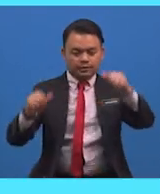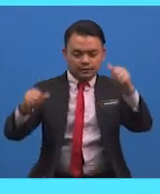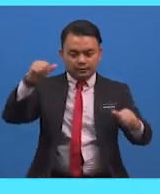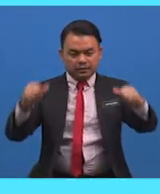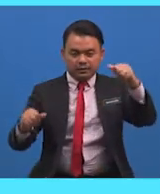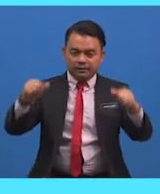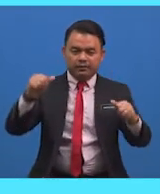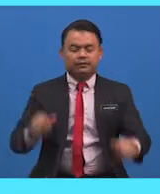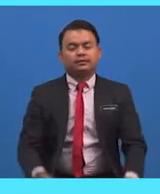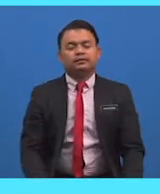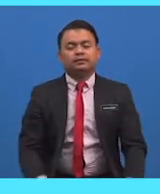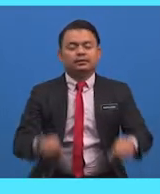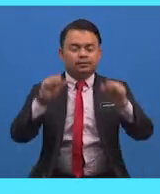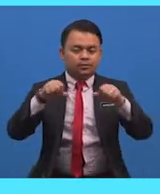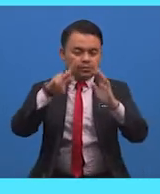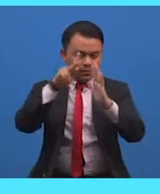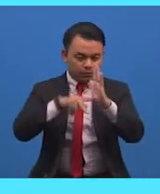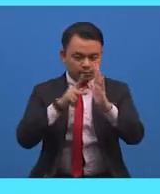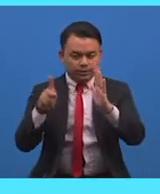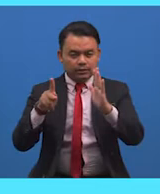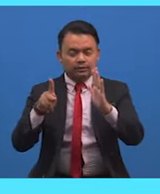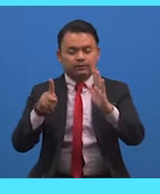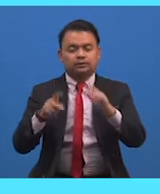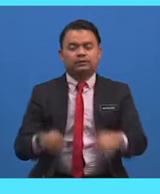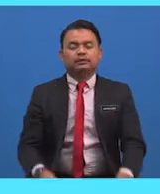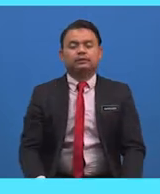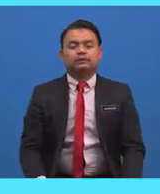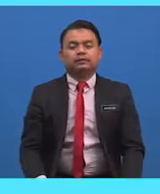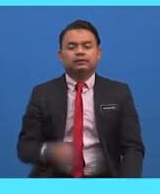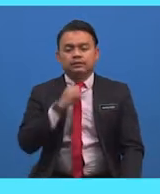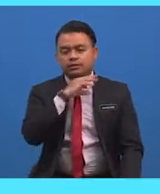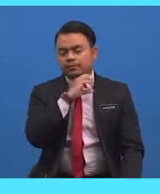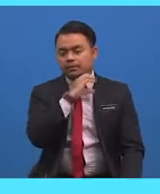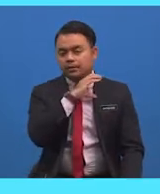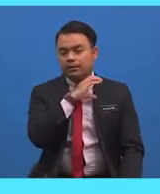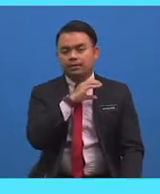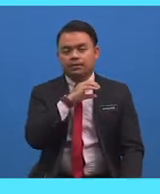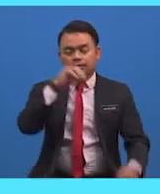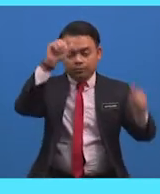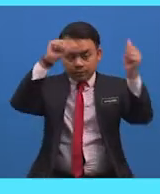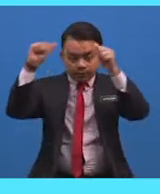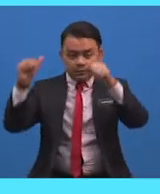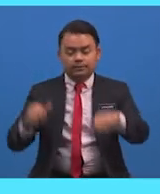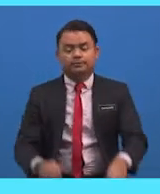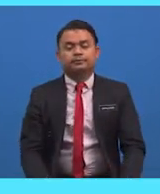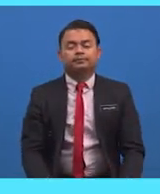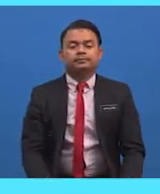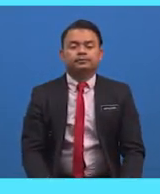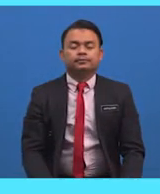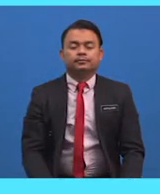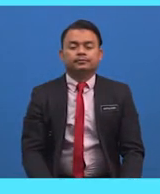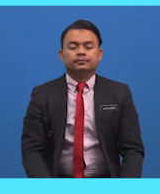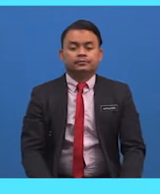kenderaan dapat mengurangkan kadar pencemaran udara daripada asap yang dikeluarkan oleh kenderaan. Penggunaan